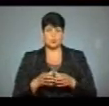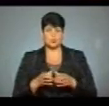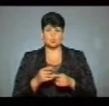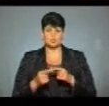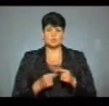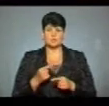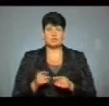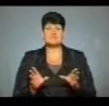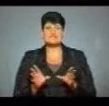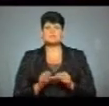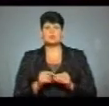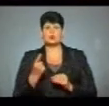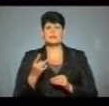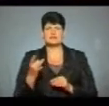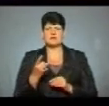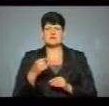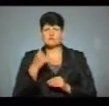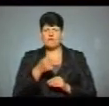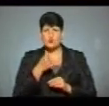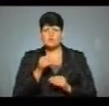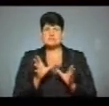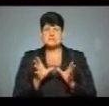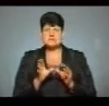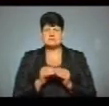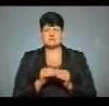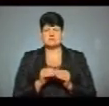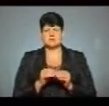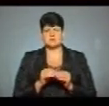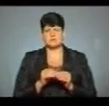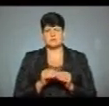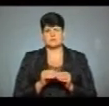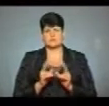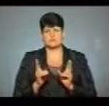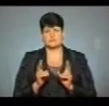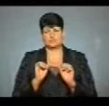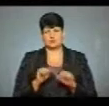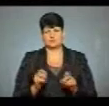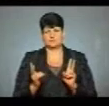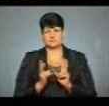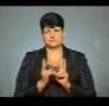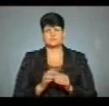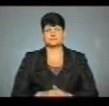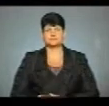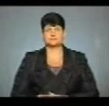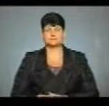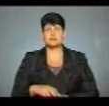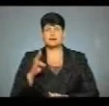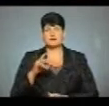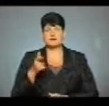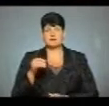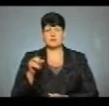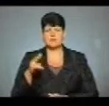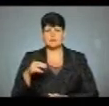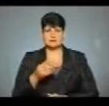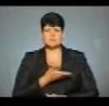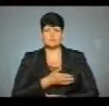що спільно, один раз в році, спільно наші родини мали нагоду ще зустріти. Наталія Гладик – представниця об'єднання лемків з